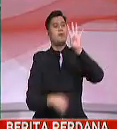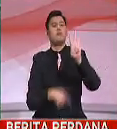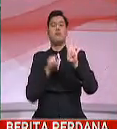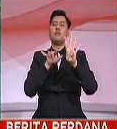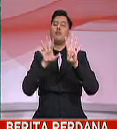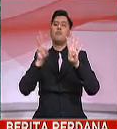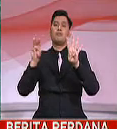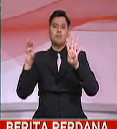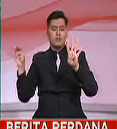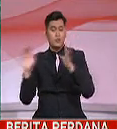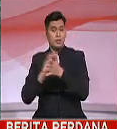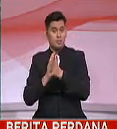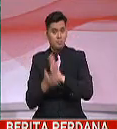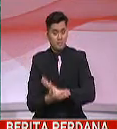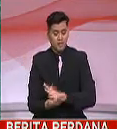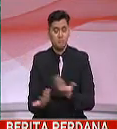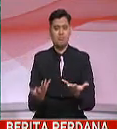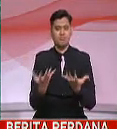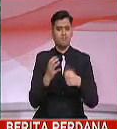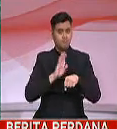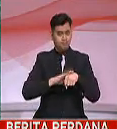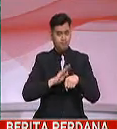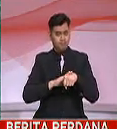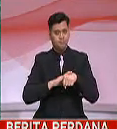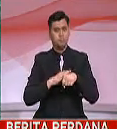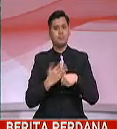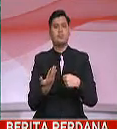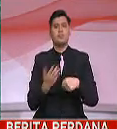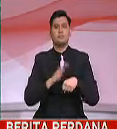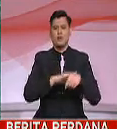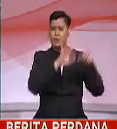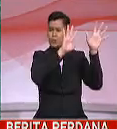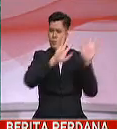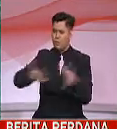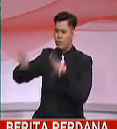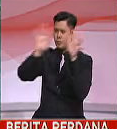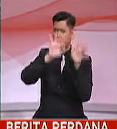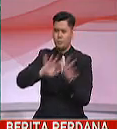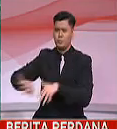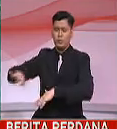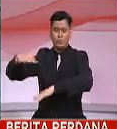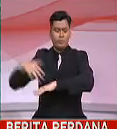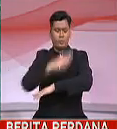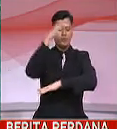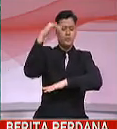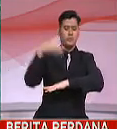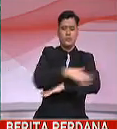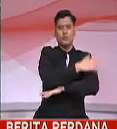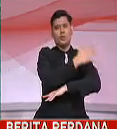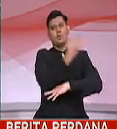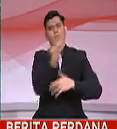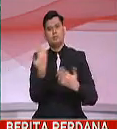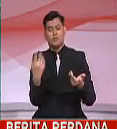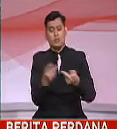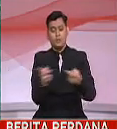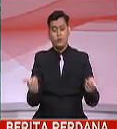meter. Oleh itu, Jabatan Meteorologi Malaysia masih lagi mengekalkan amaran angin kencang dan juga laut bergelora melibatkan kawasan